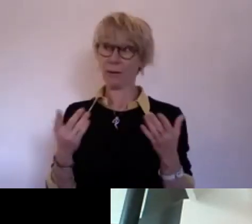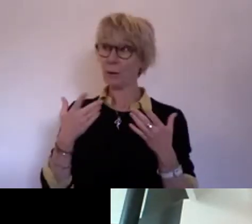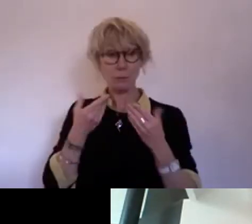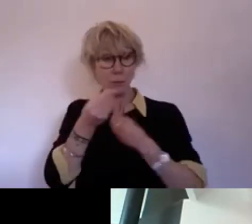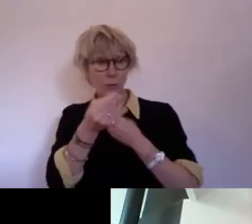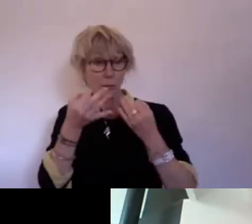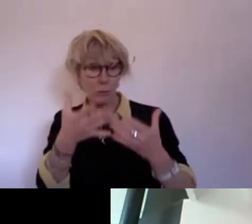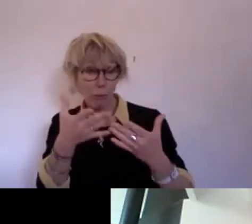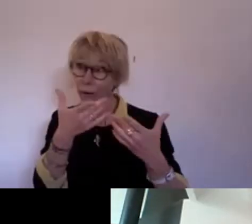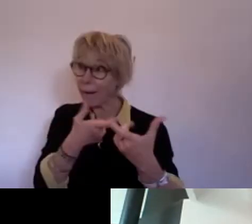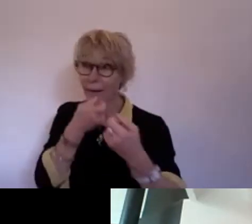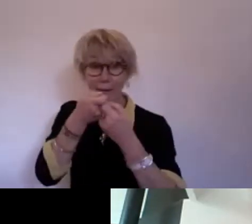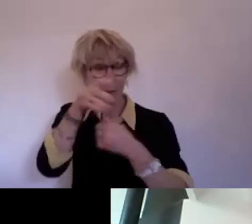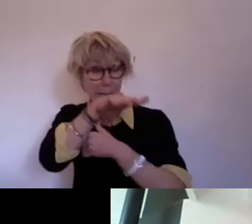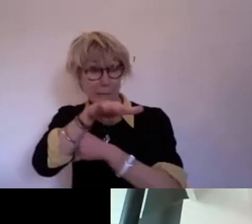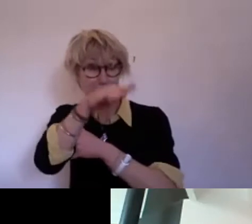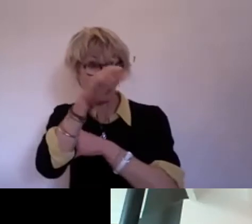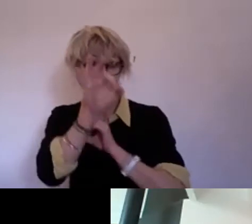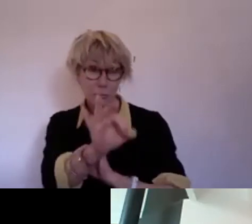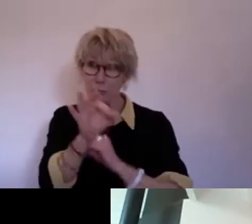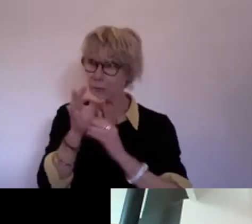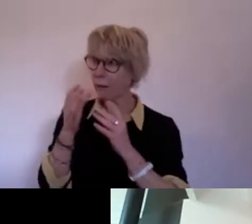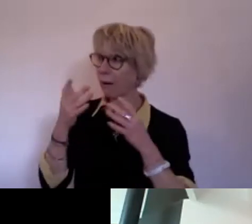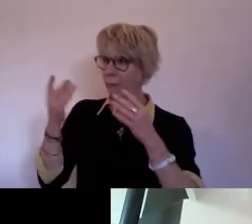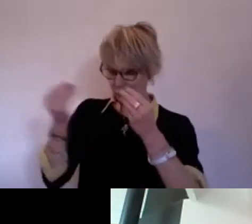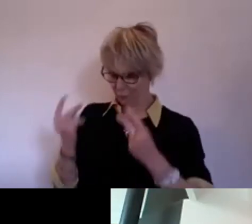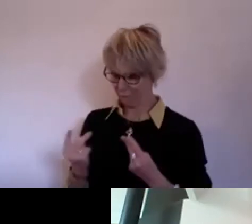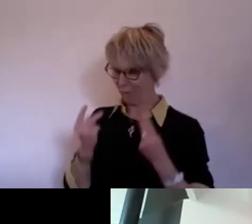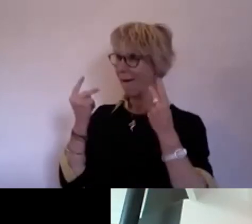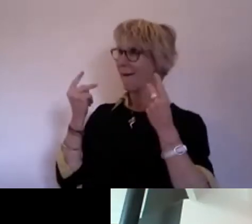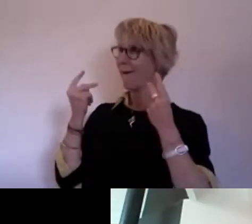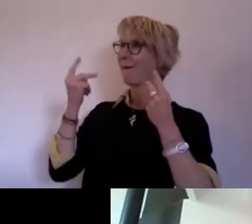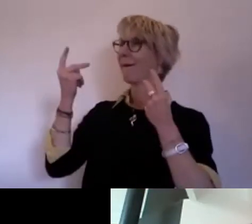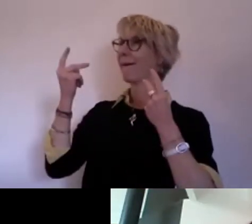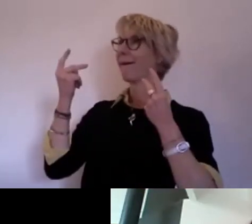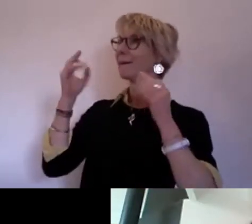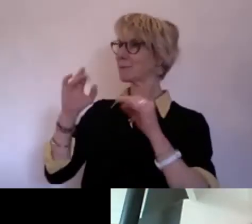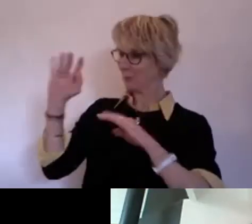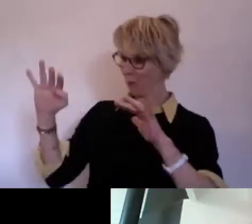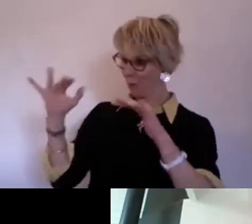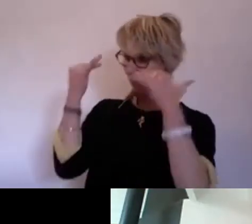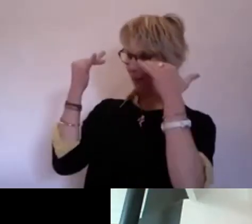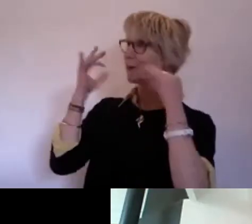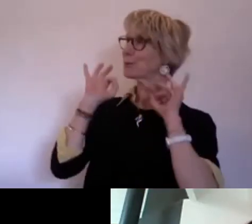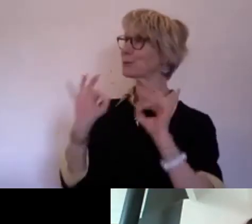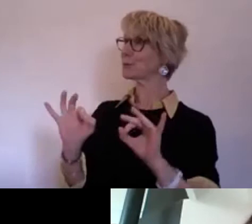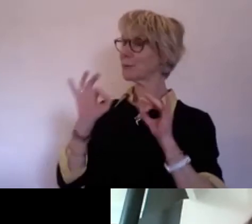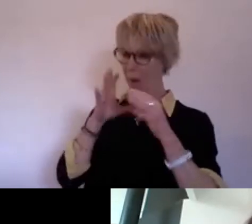eux, ça leur permet d'être valorisés et de prendre part à la vie de la